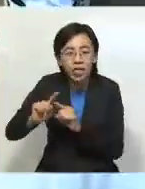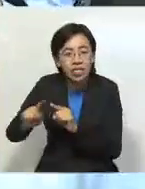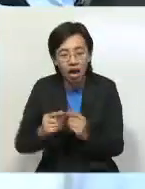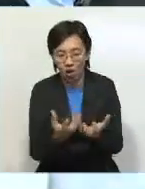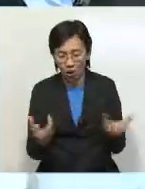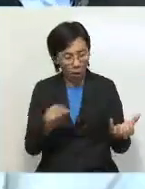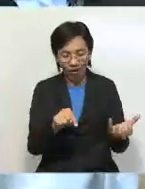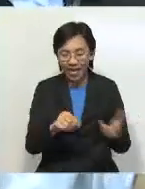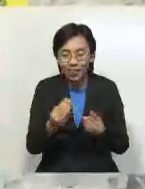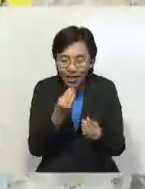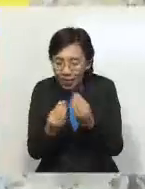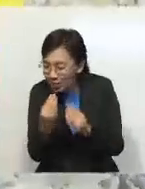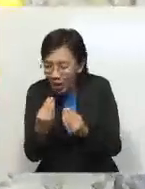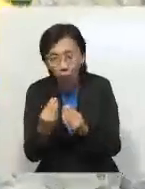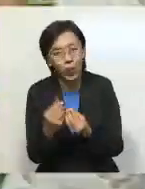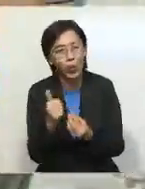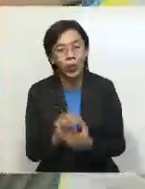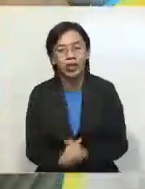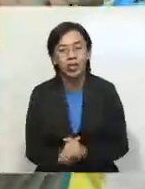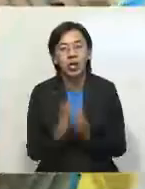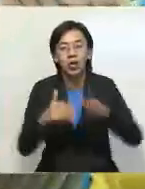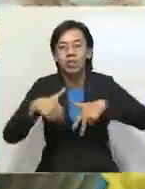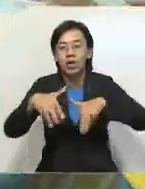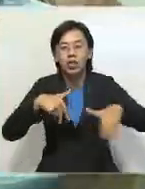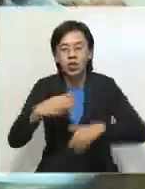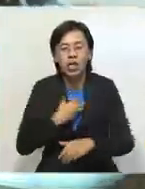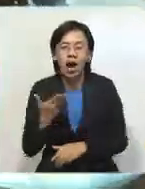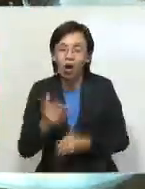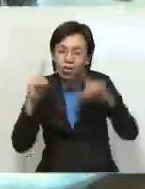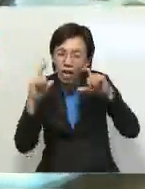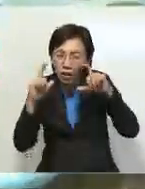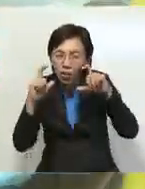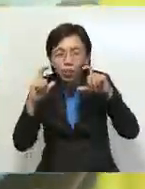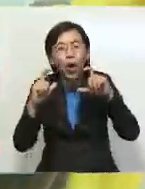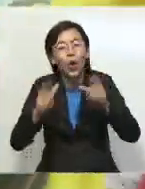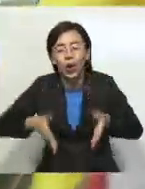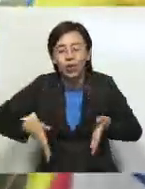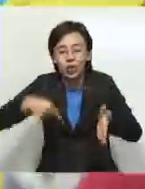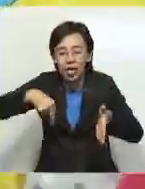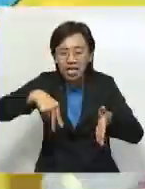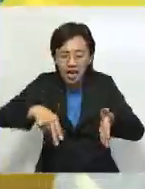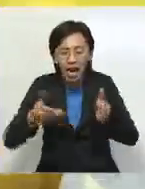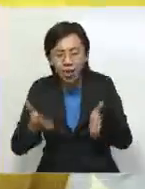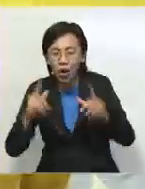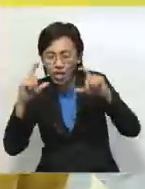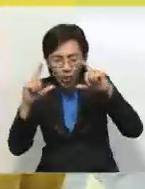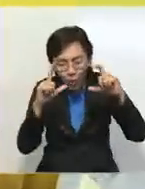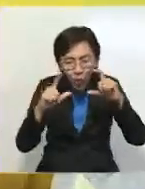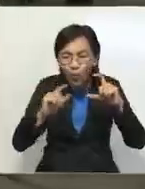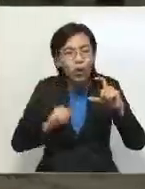จัดแสดงอย่างเป็นกันเองนะคะตลอดทางเนี่ยก็มีประชาชนขอถ่ายรูปตลอดเส้นทาง